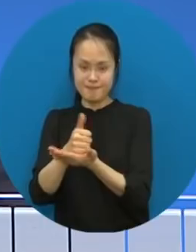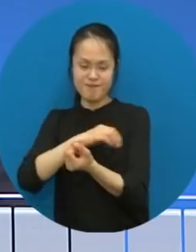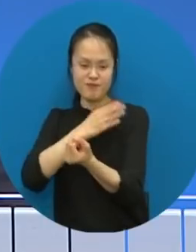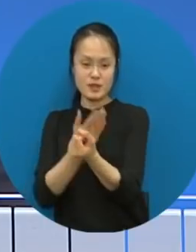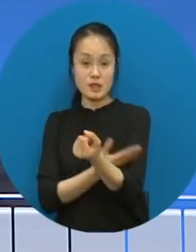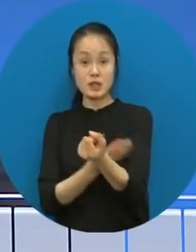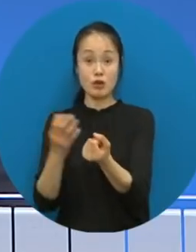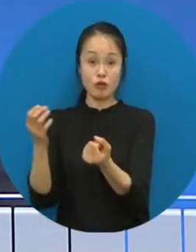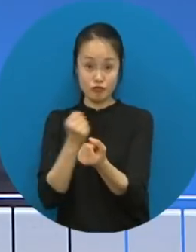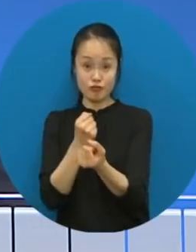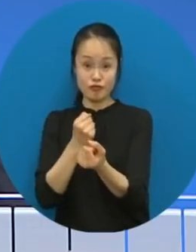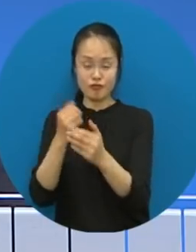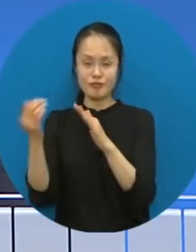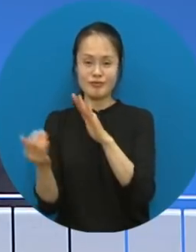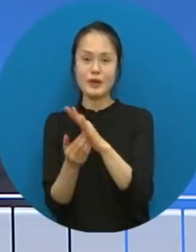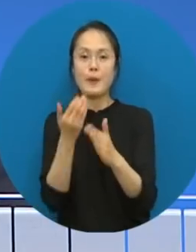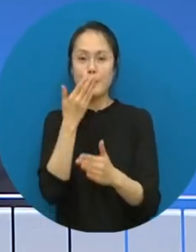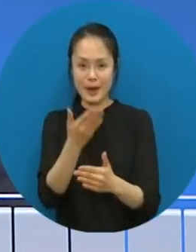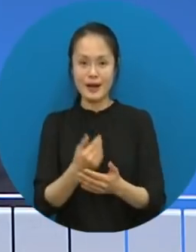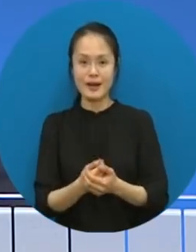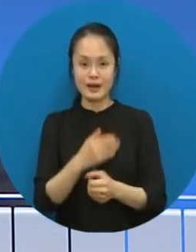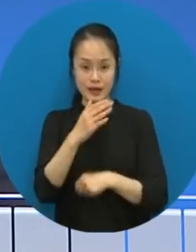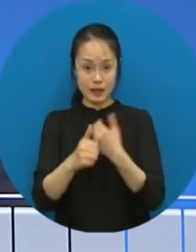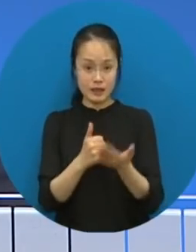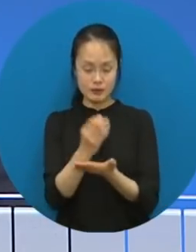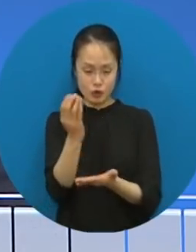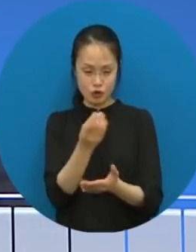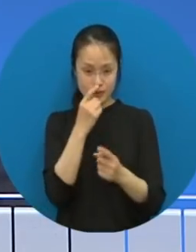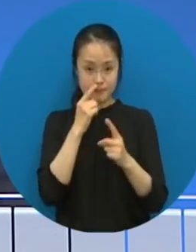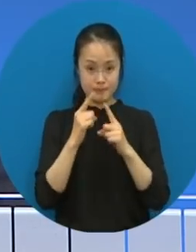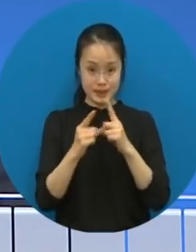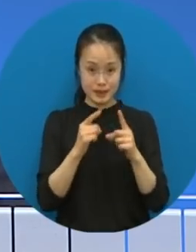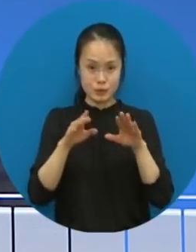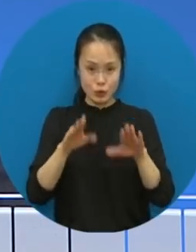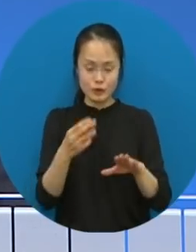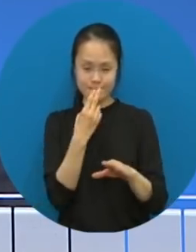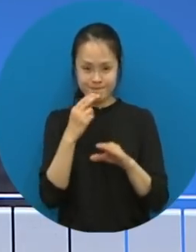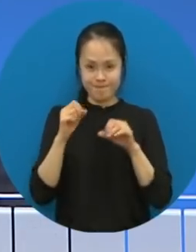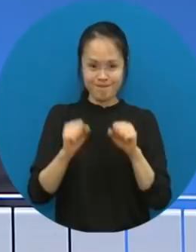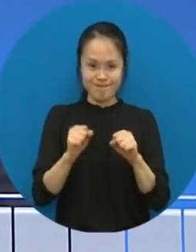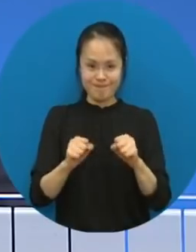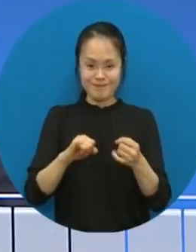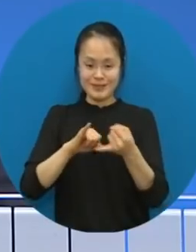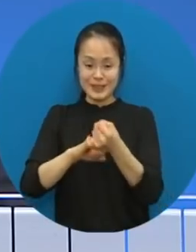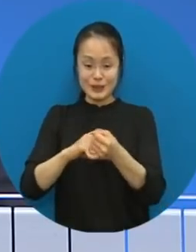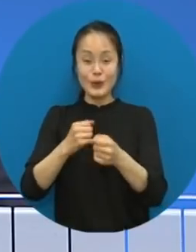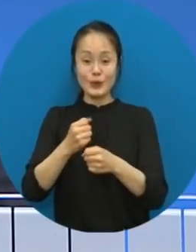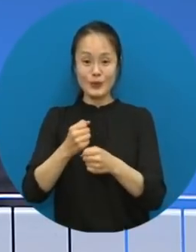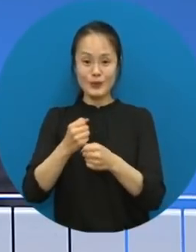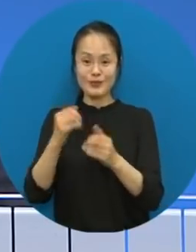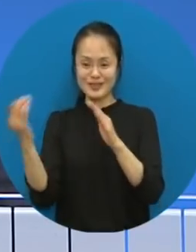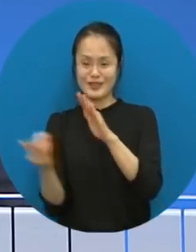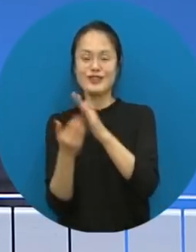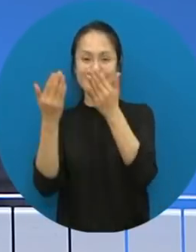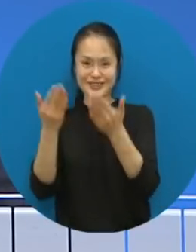말씀은 오늘도 유해하며 약속을 지키신 하나님을 찬양합니다.